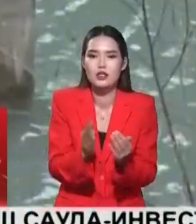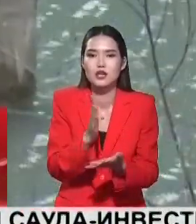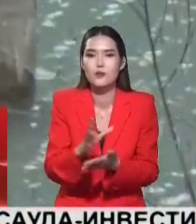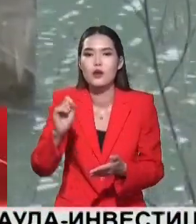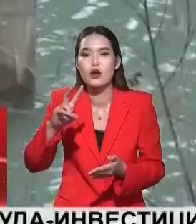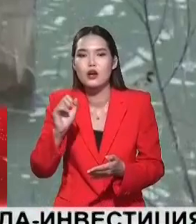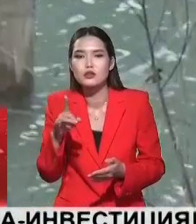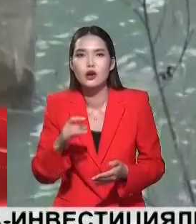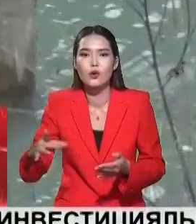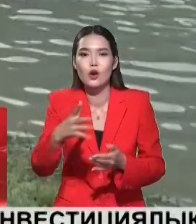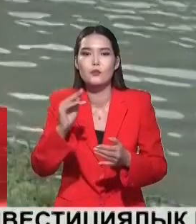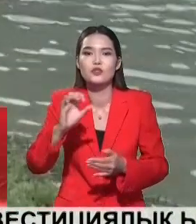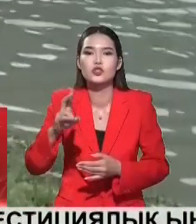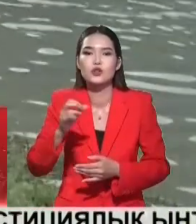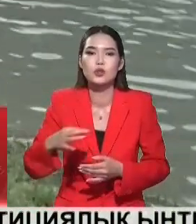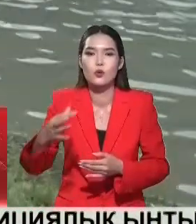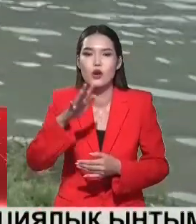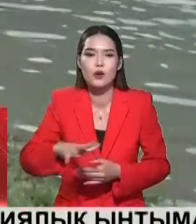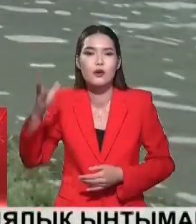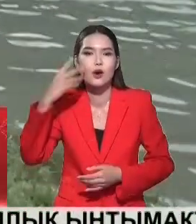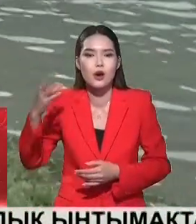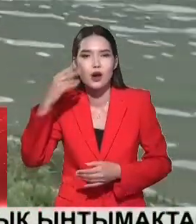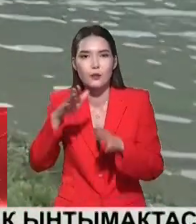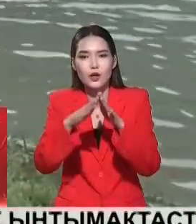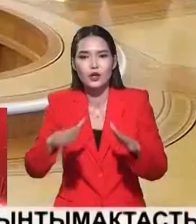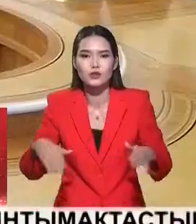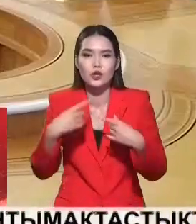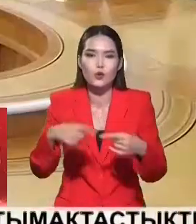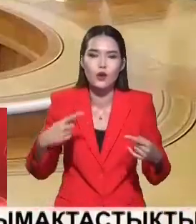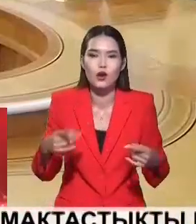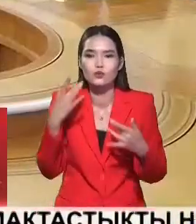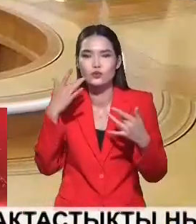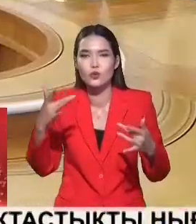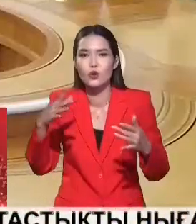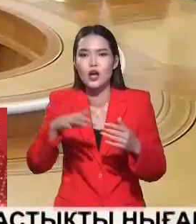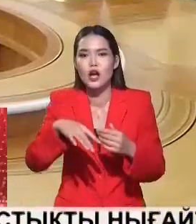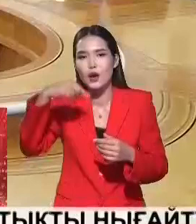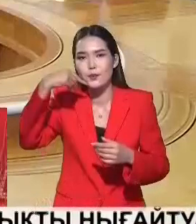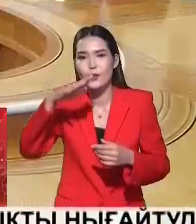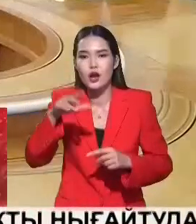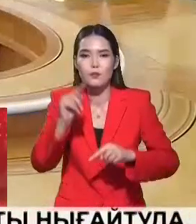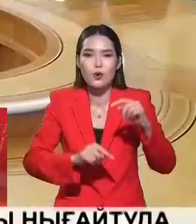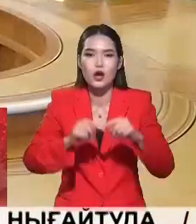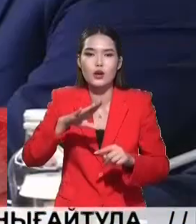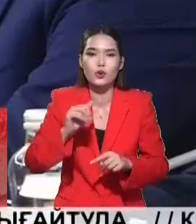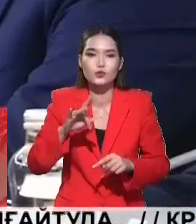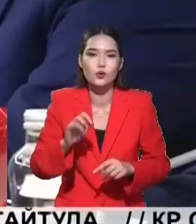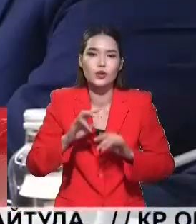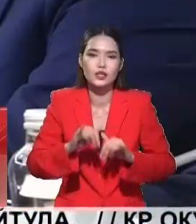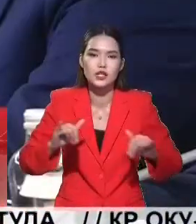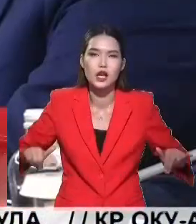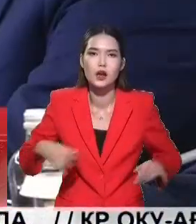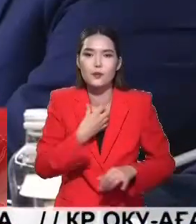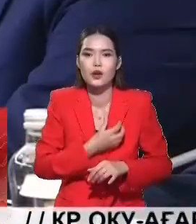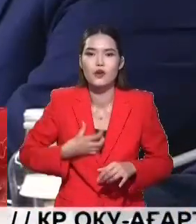демалыс аймағының Жетісу облысы жағымен Алматы тау кластері көш соңында келеді. Президенттің пікірінше, отандық туризмді тежейтін елеулі түйткілдердің